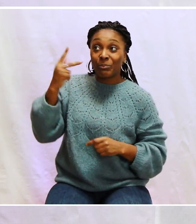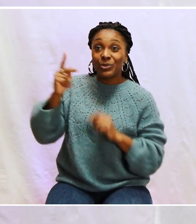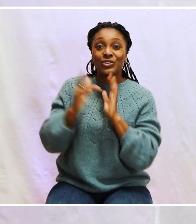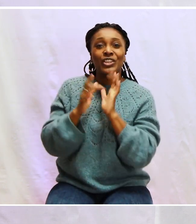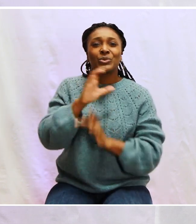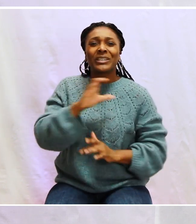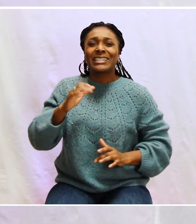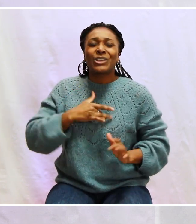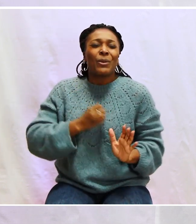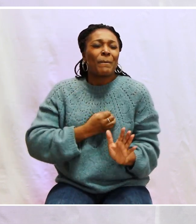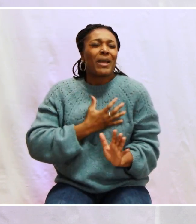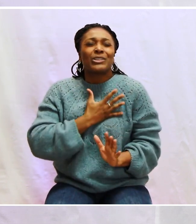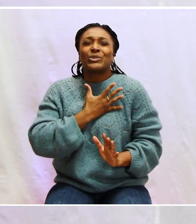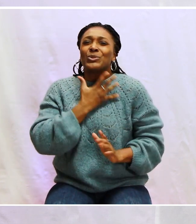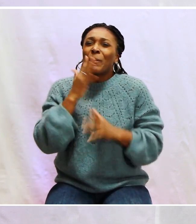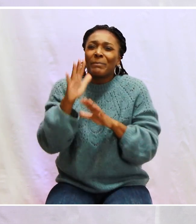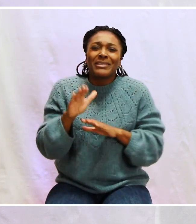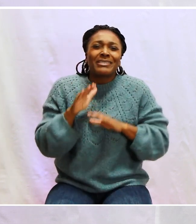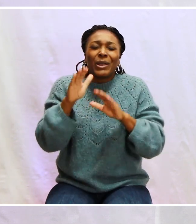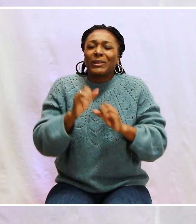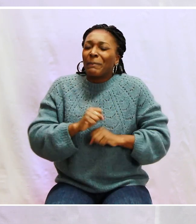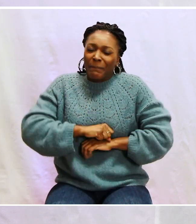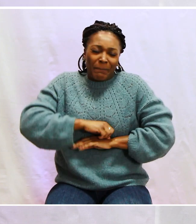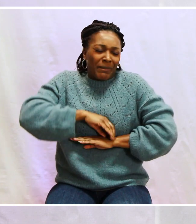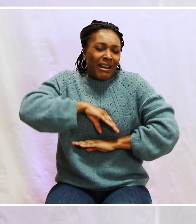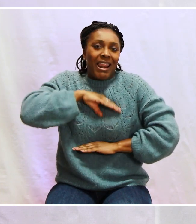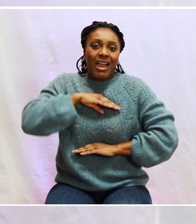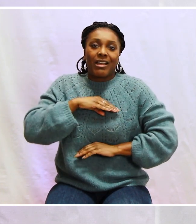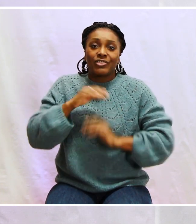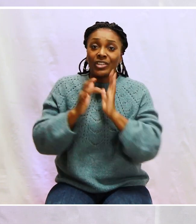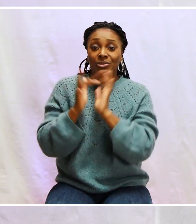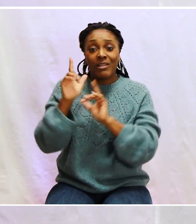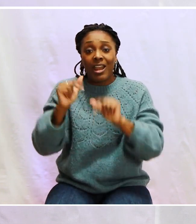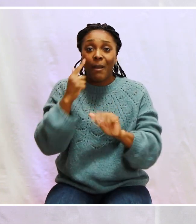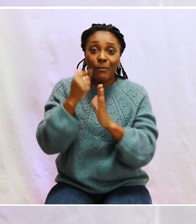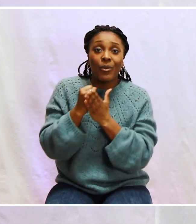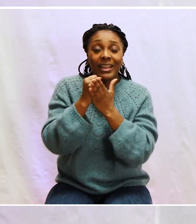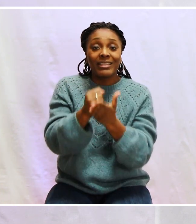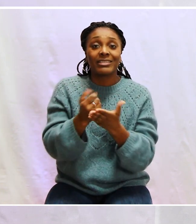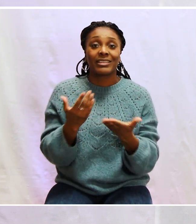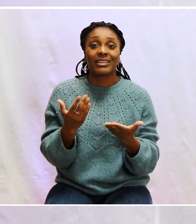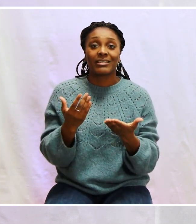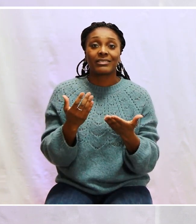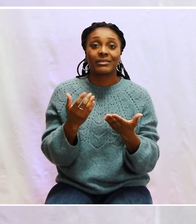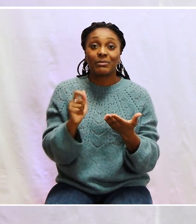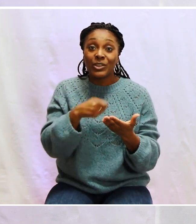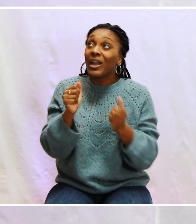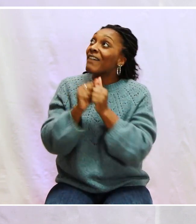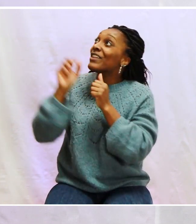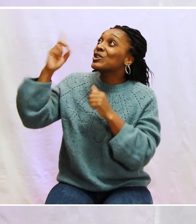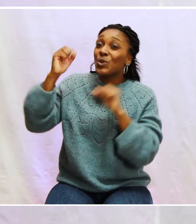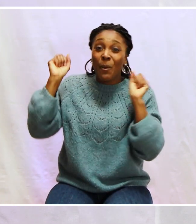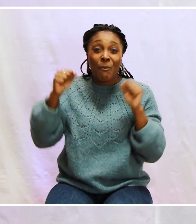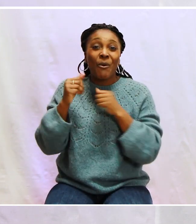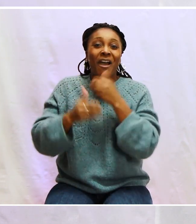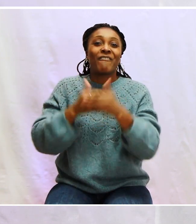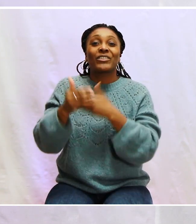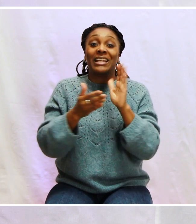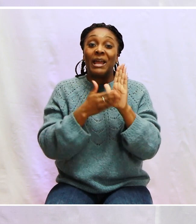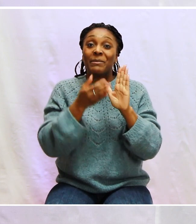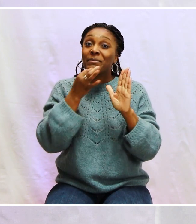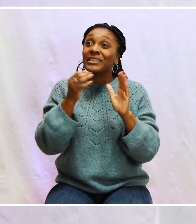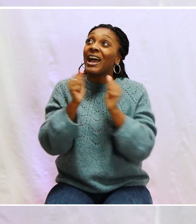de compassion, et rempli de miséricorde, pour dire, mais je suis là pour t'aider, et puis avec Dieu, on va avancer, on va même faire des exploits, dit la